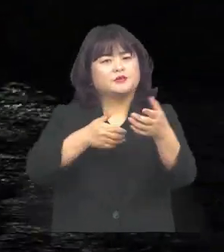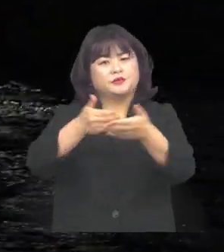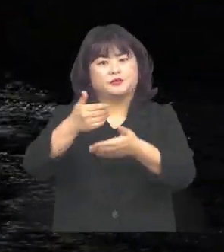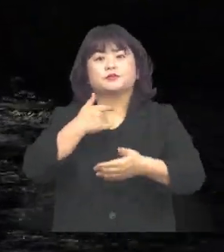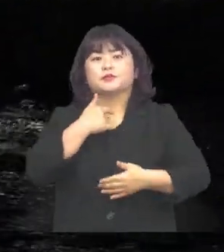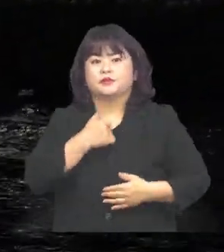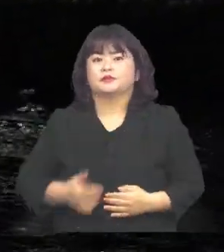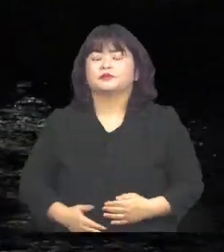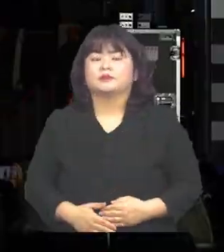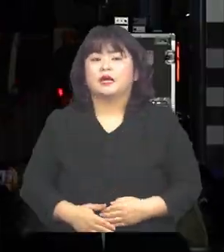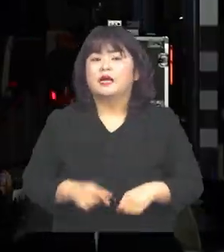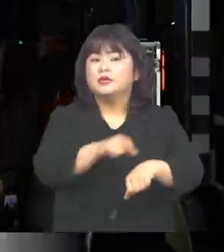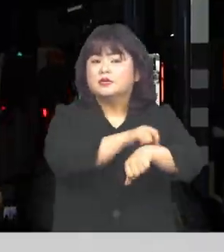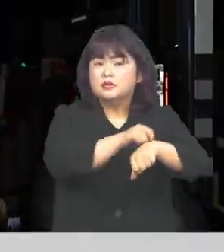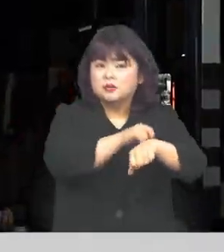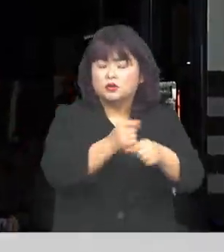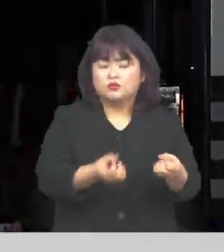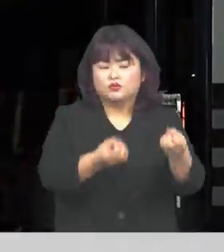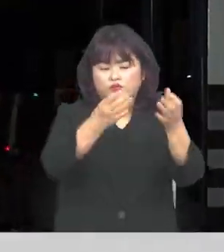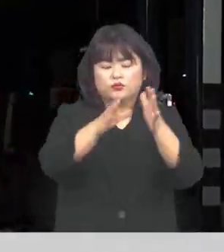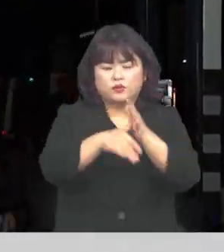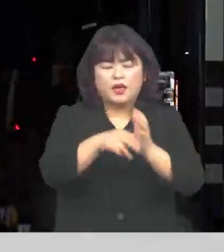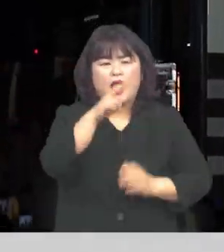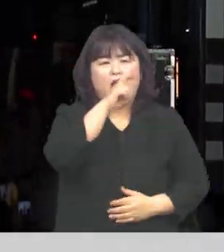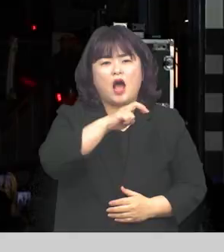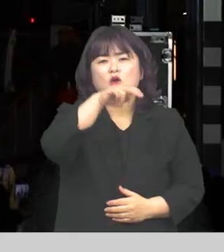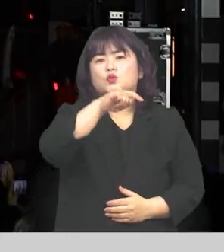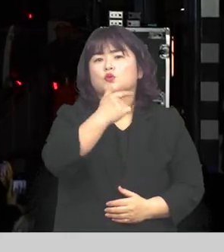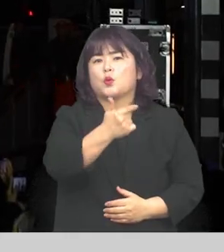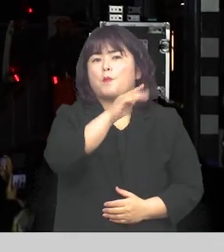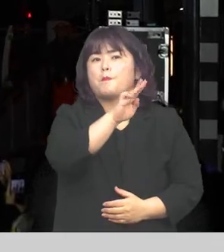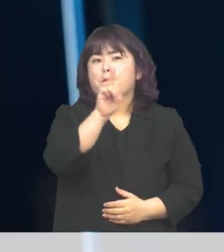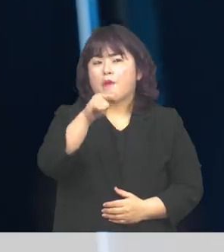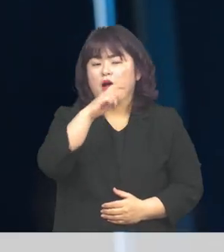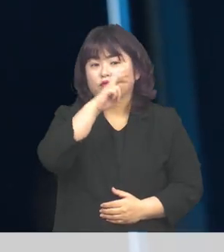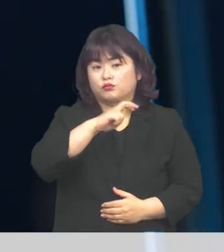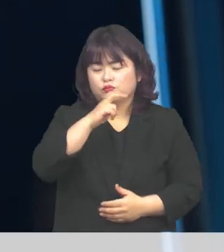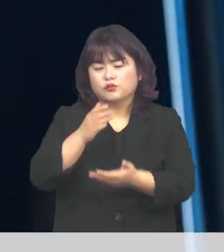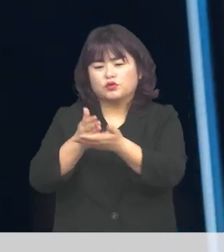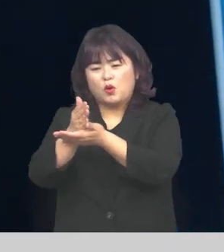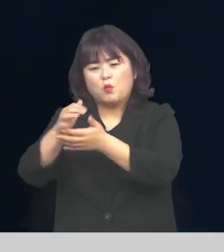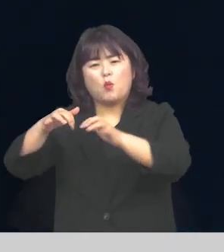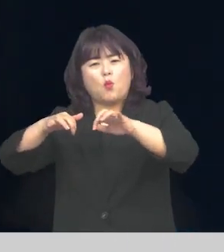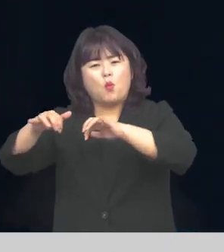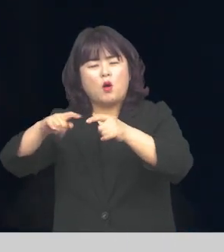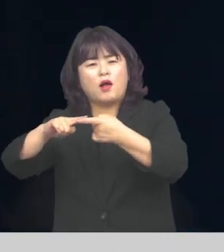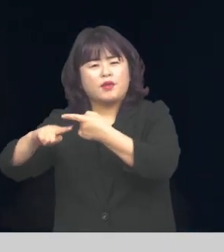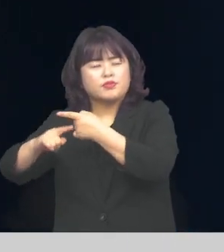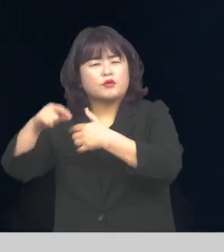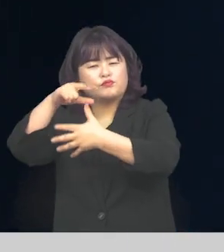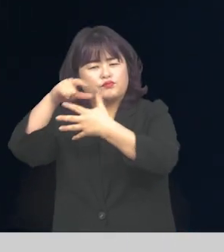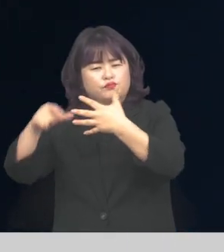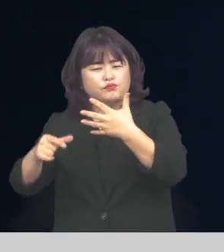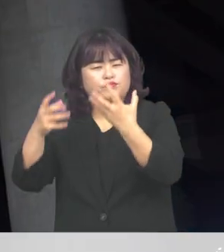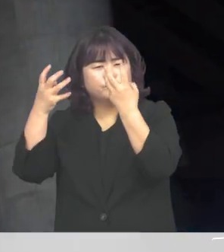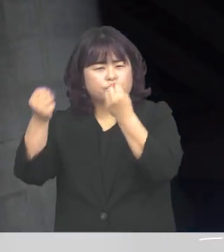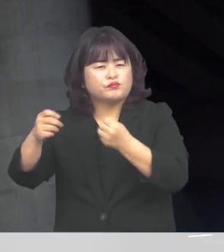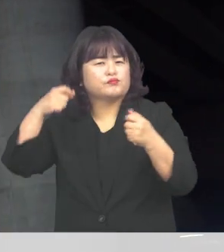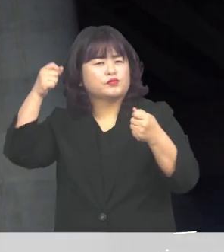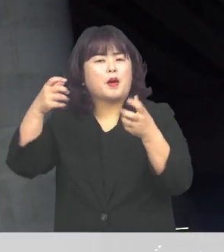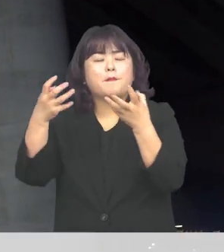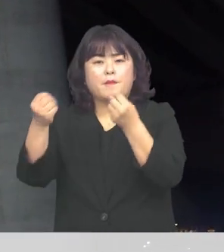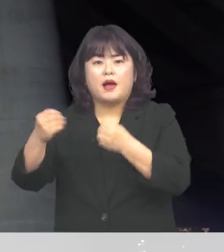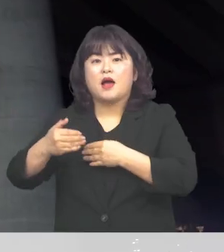시민과 함께 나누었습니다. 특히 축제 현장에는 가수 존박의 축하 공연과 전문 공연팀의 거리예술 퍼포먼스